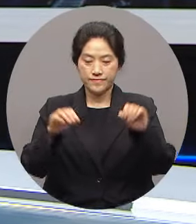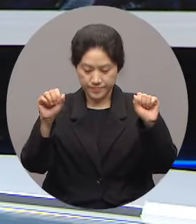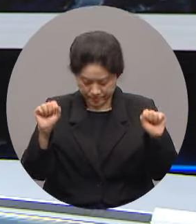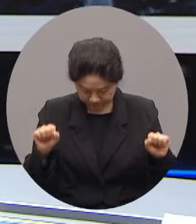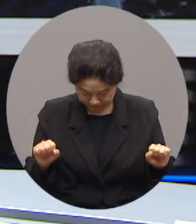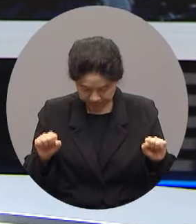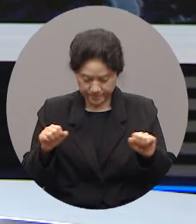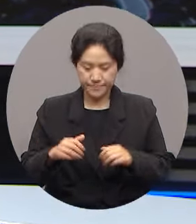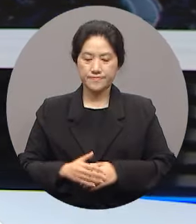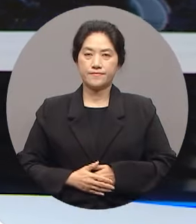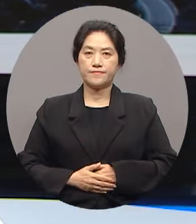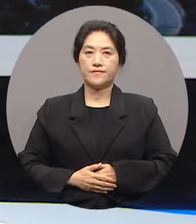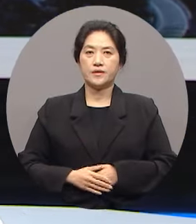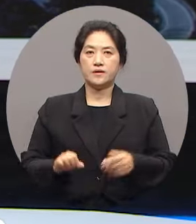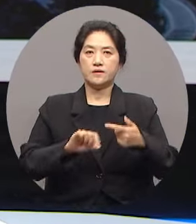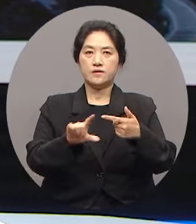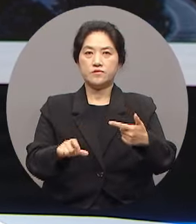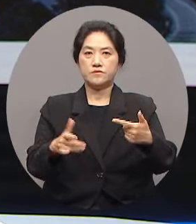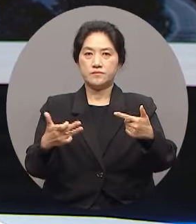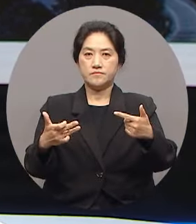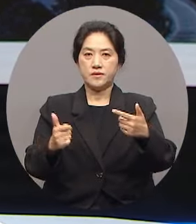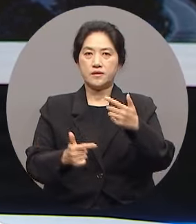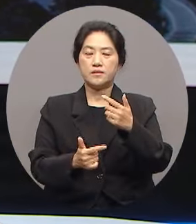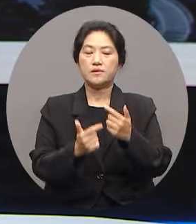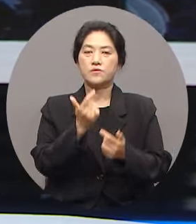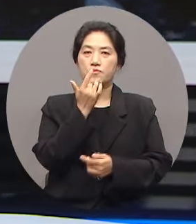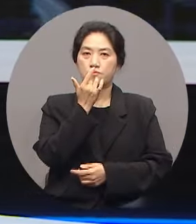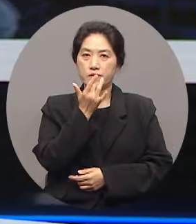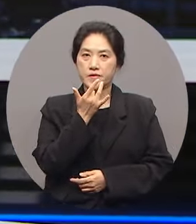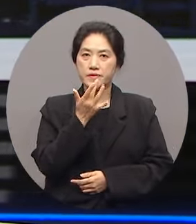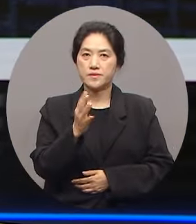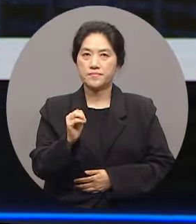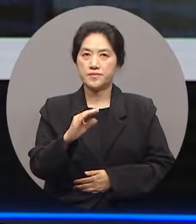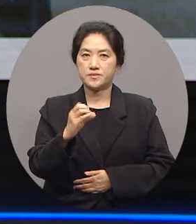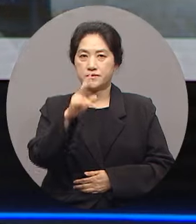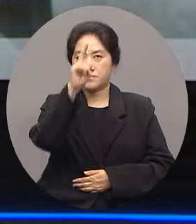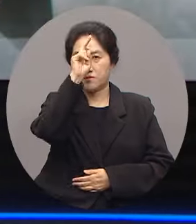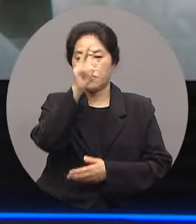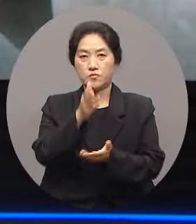여러분, 안녕하십니까? 6월 18일 화요일 MBC 정오 뉴스입니다.